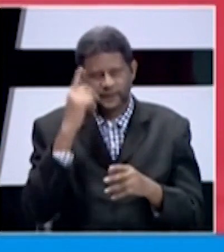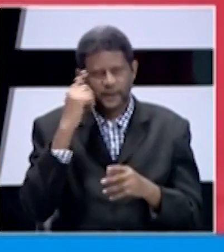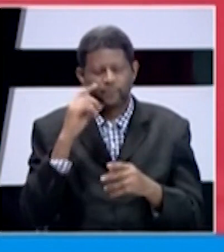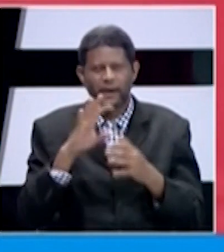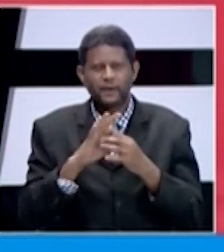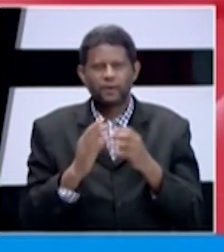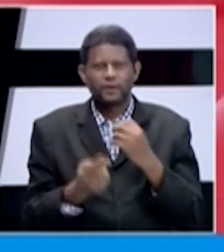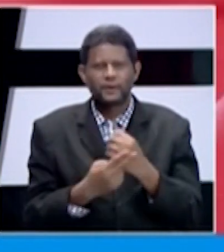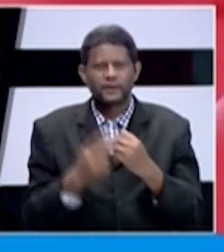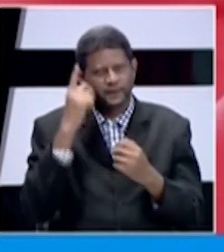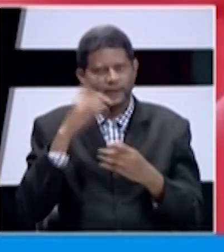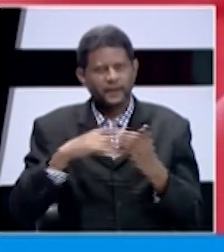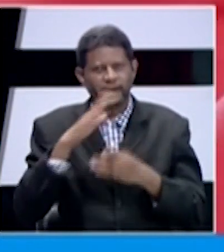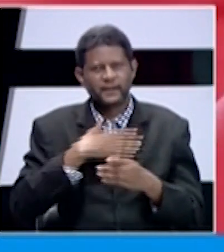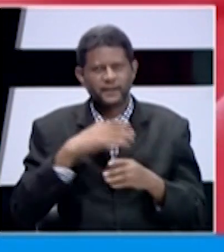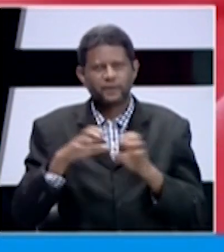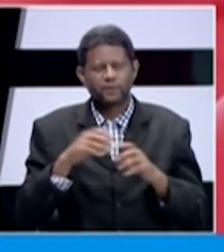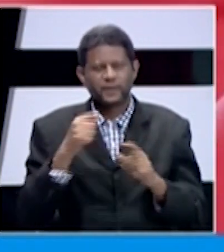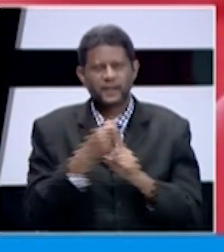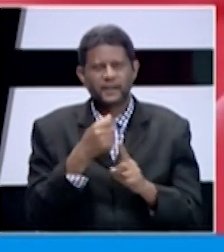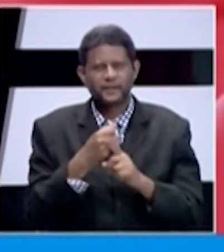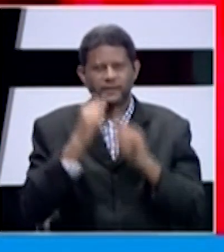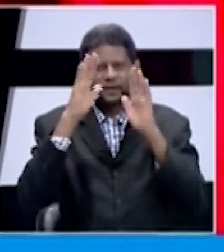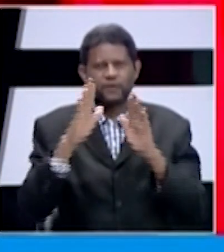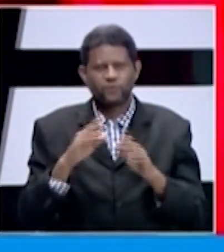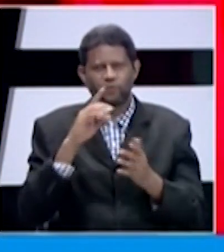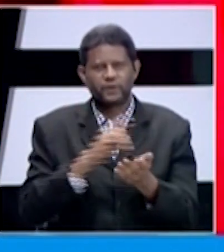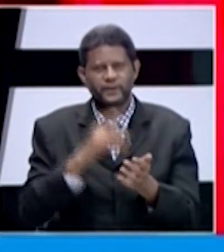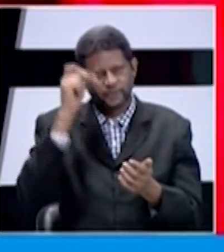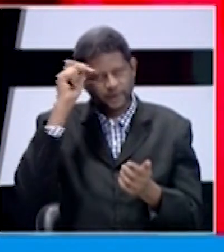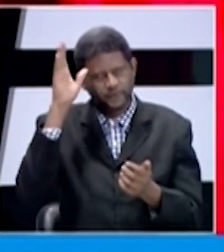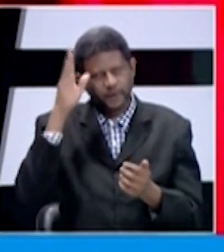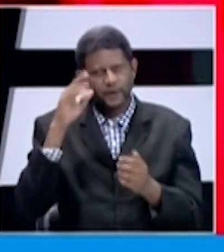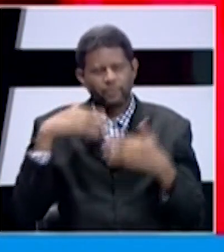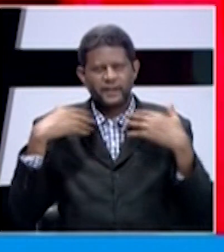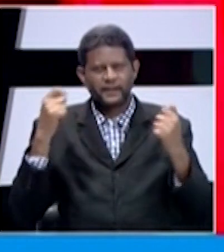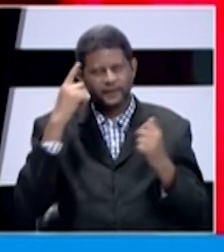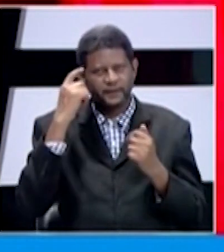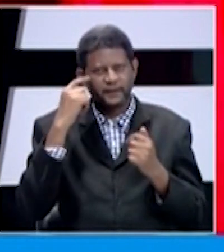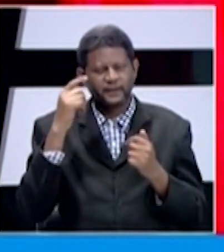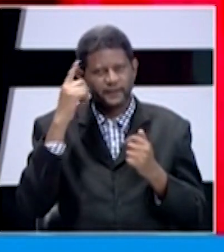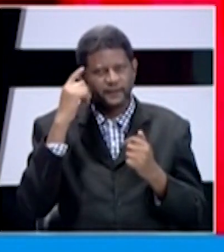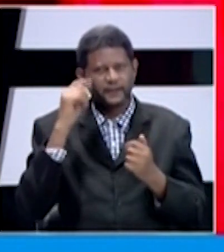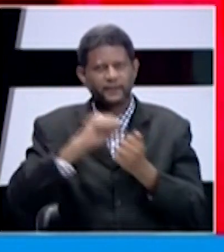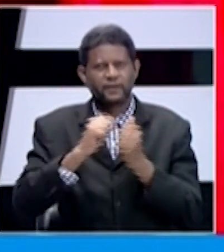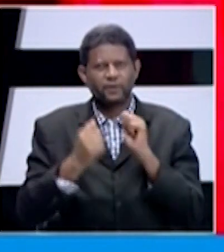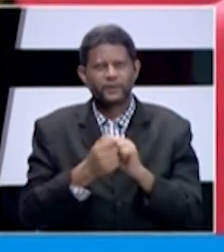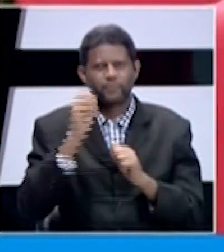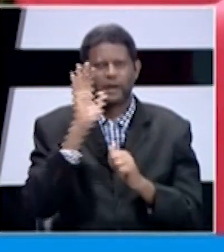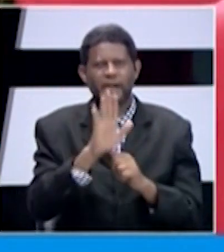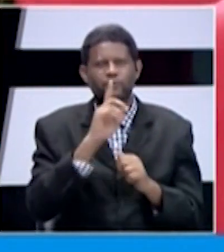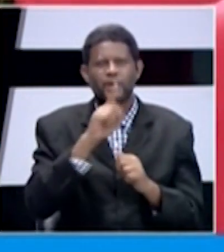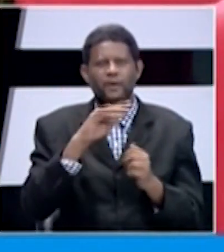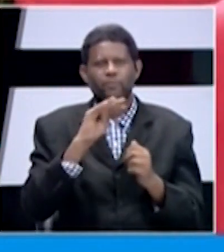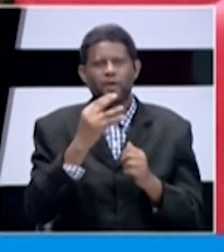ክልልና ንምዕባይ ዛጊድ ዝገበርዎ ቃል ስዝነኣዱ ዶክተር ደብረፅዮን ገብረ ሚካኤል መናእሰይ ትግራይ ትግራይ ትልወጥ ብኣኻትኩም እያ